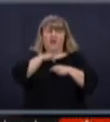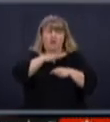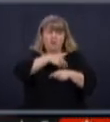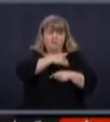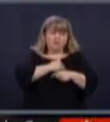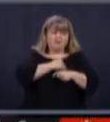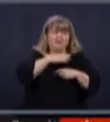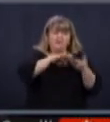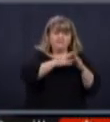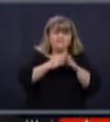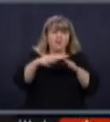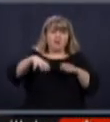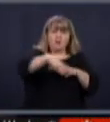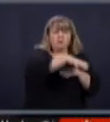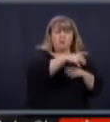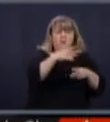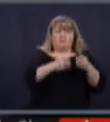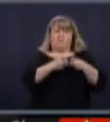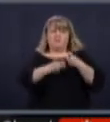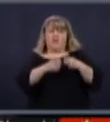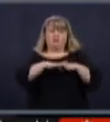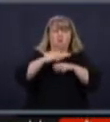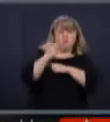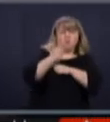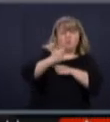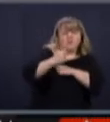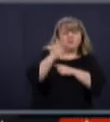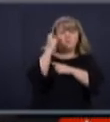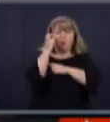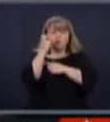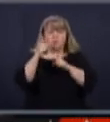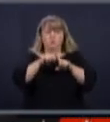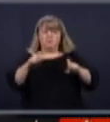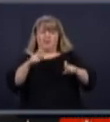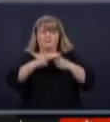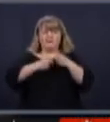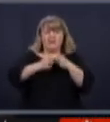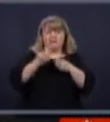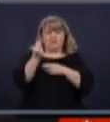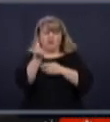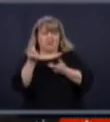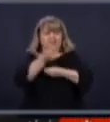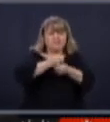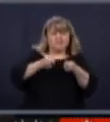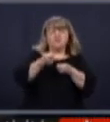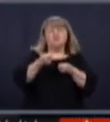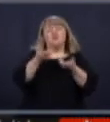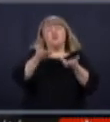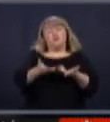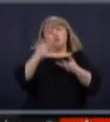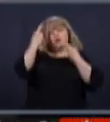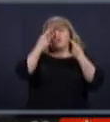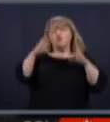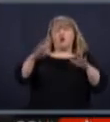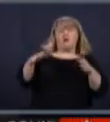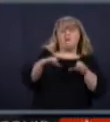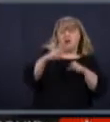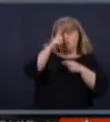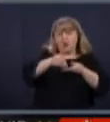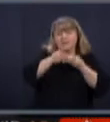financement de leur transport en commun. Donc, on est en train de regarder tout ça. Mais moi, je souhaite qu'il y ait une coordination entre le